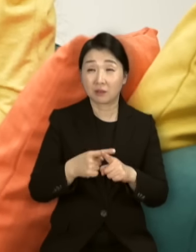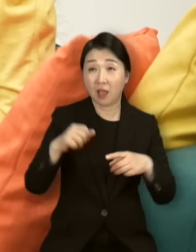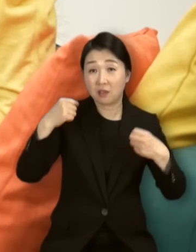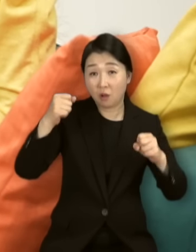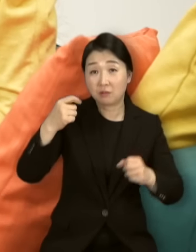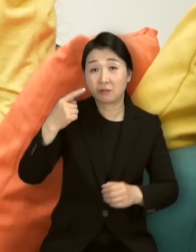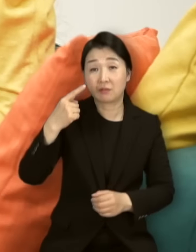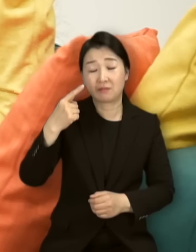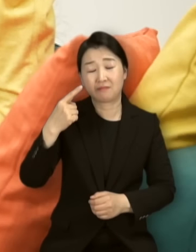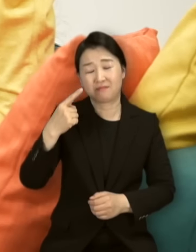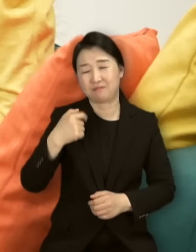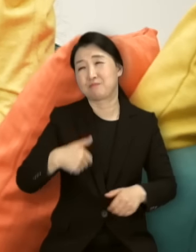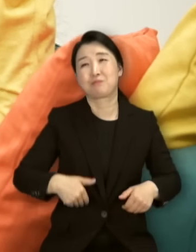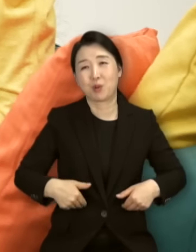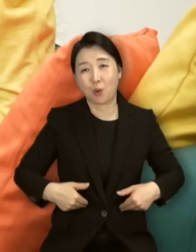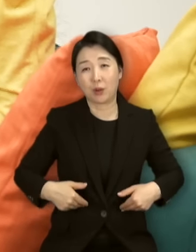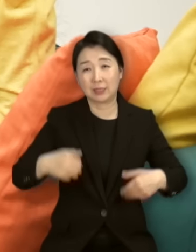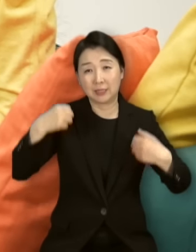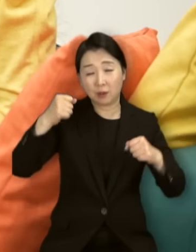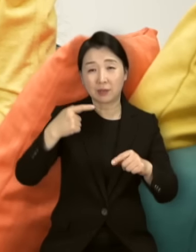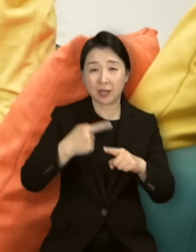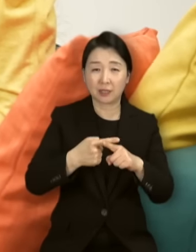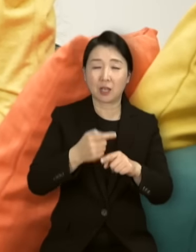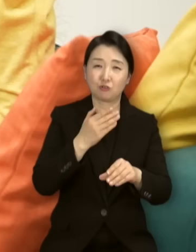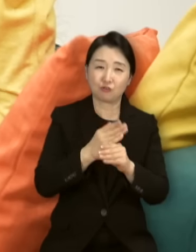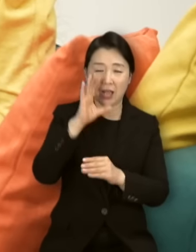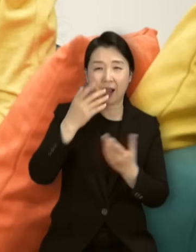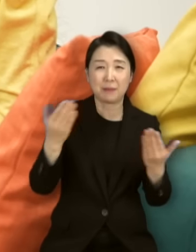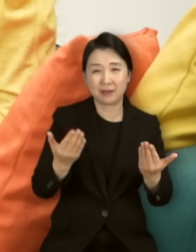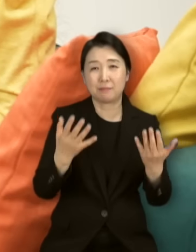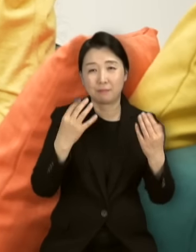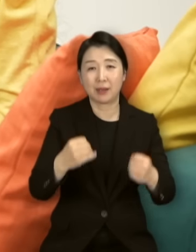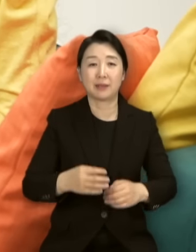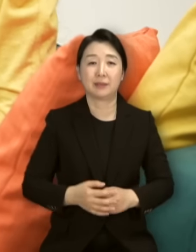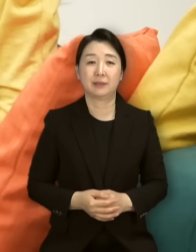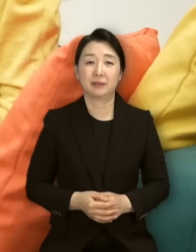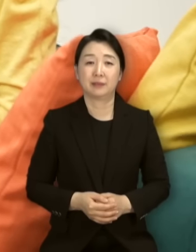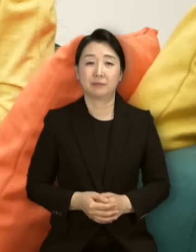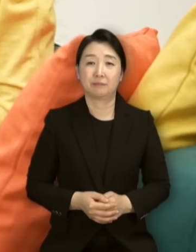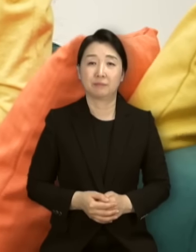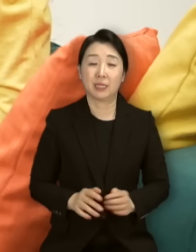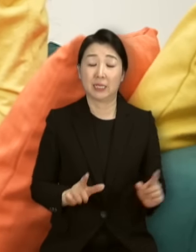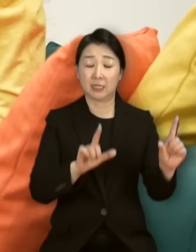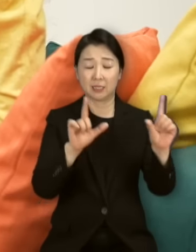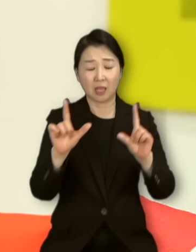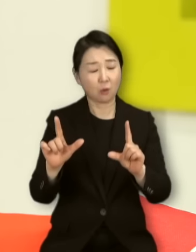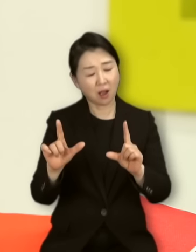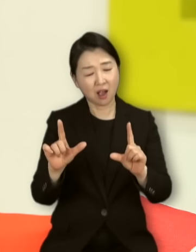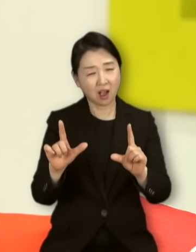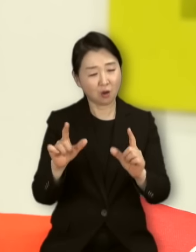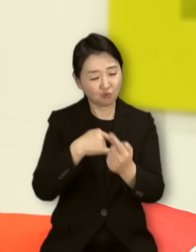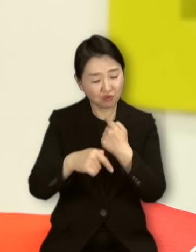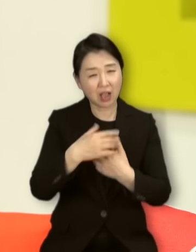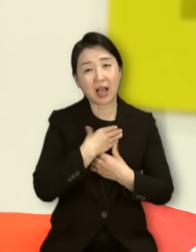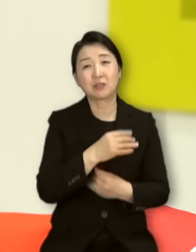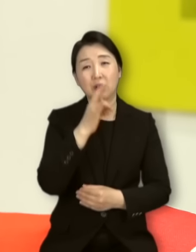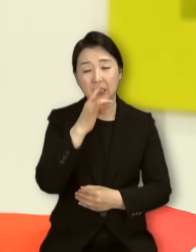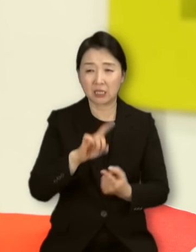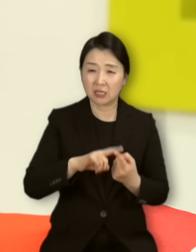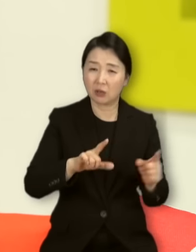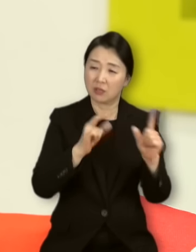안정이 안 되고 언제까지 내가 이렇게 살 수 있을까 그런 고민들을 4살 넘어서까지 계속 했었거든요 어 그러다가 거의